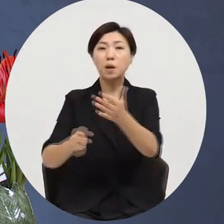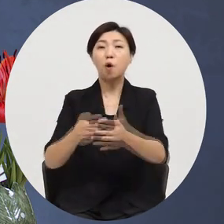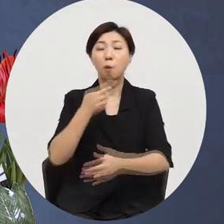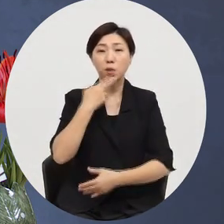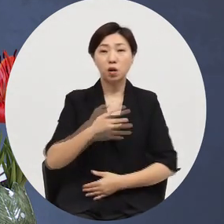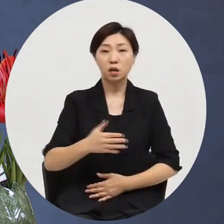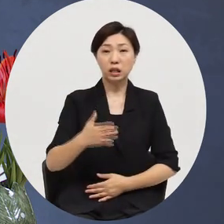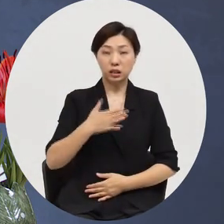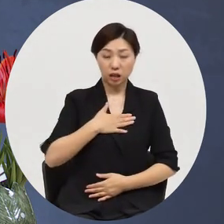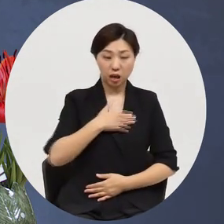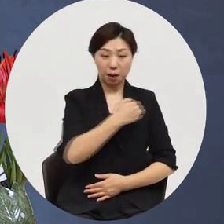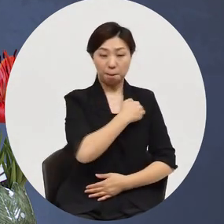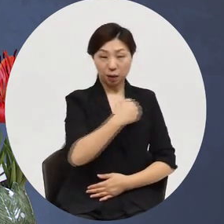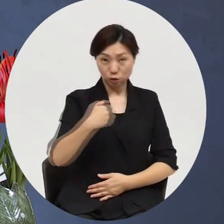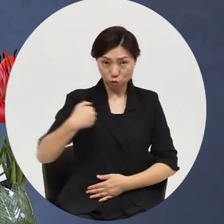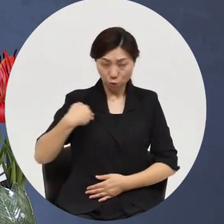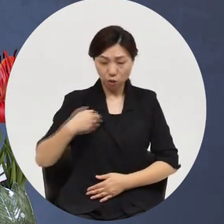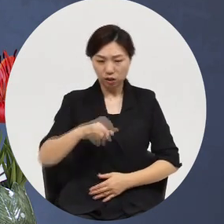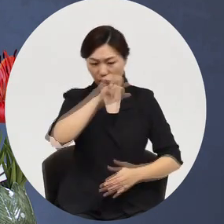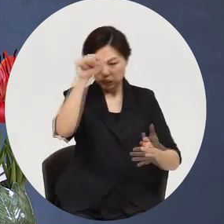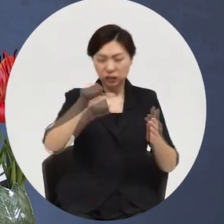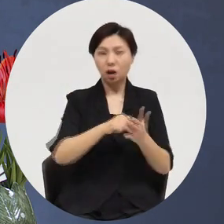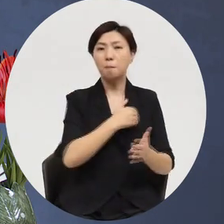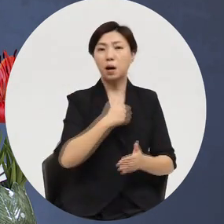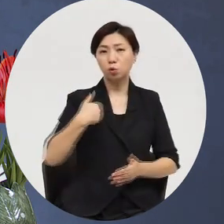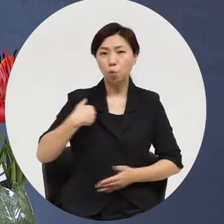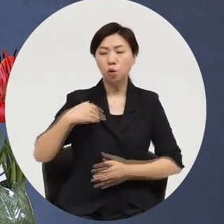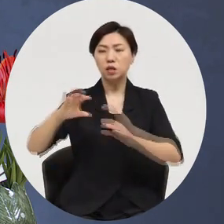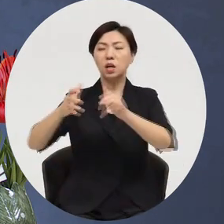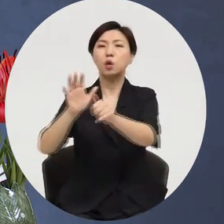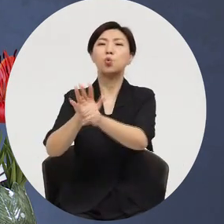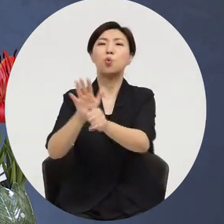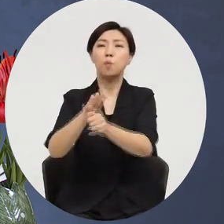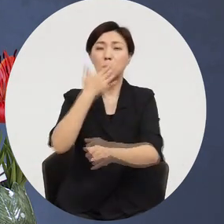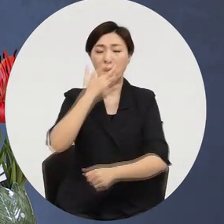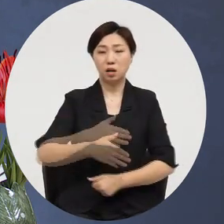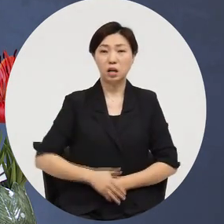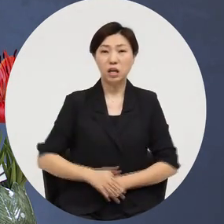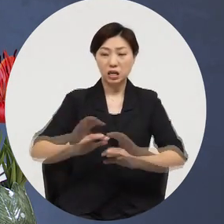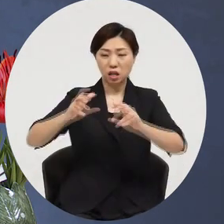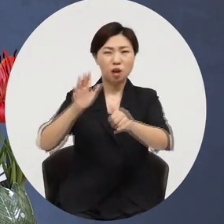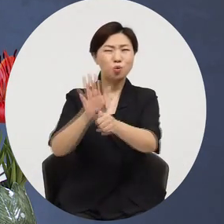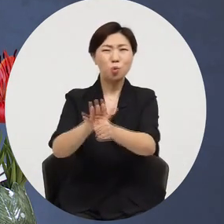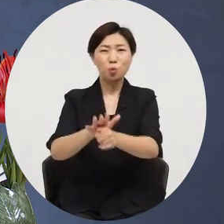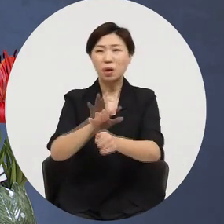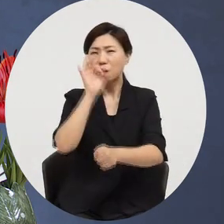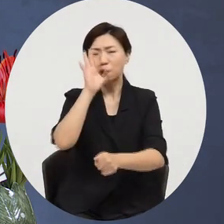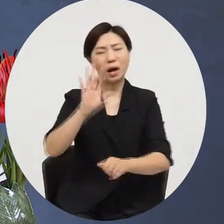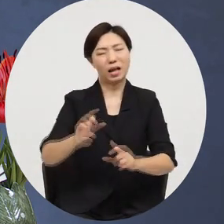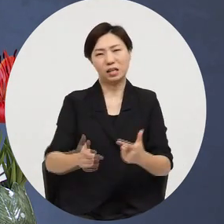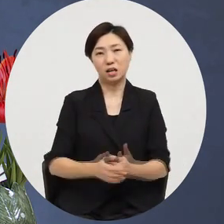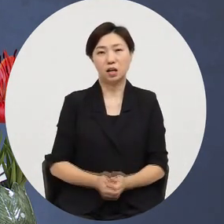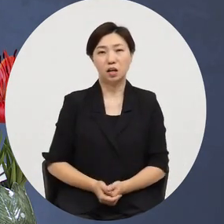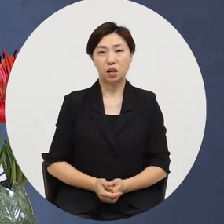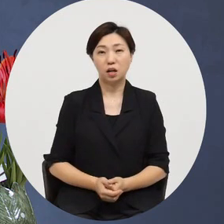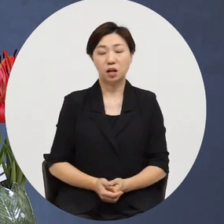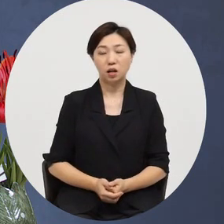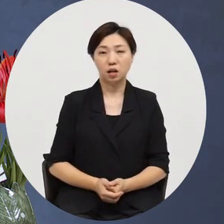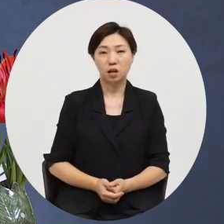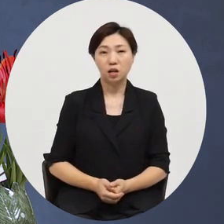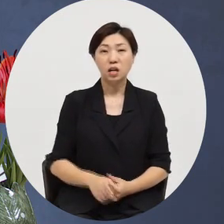더 발전하면 나는 만족하고 세상에 도움이 되는 일. 그 정도만 하면 돼. 도움 안 돼도 돼. 해만 안 되면 돼.